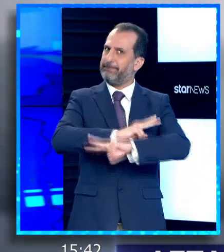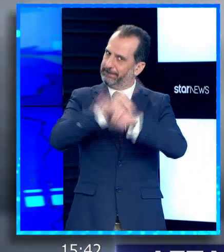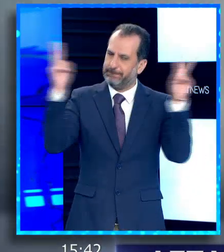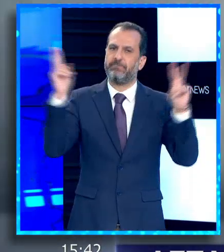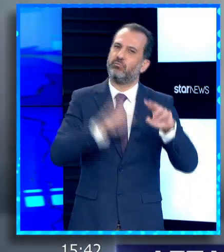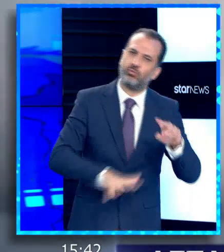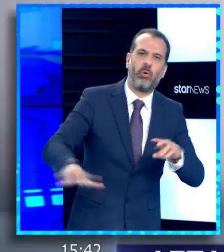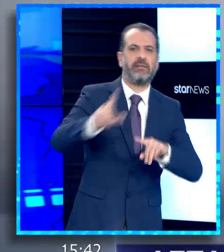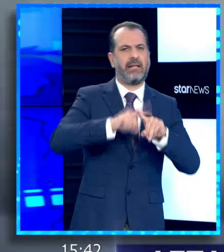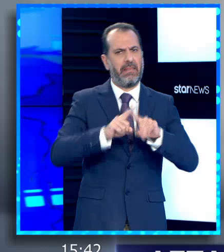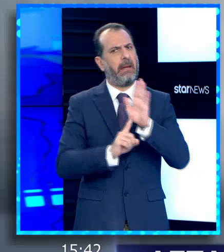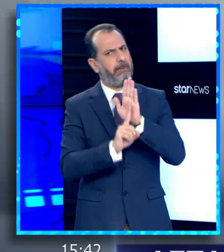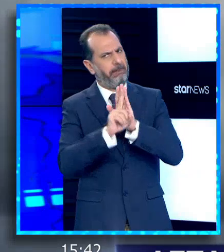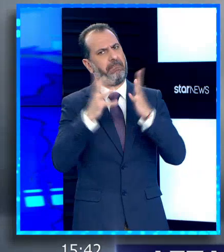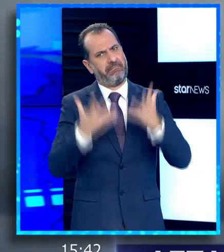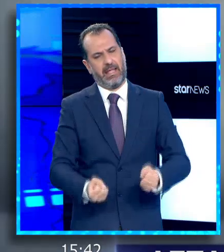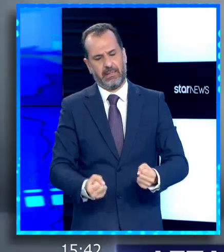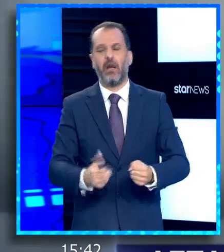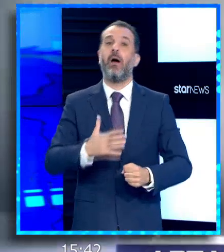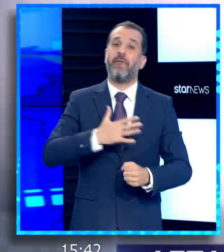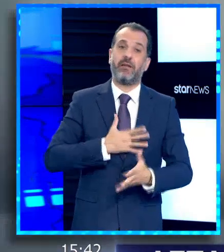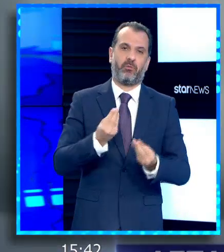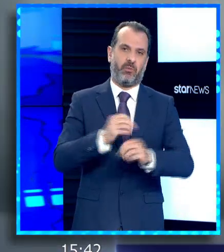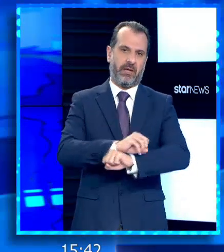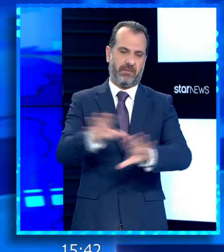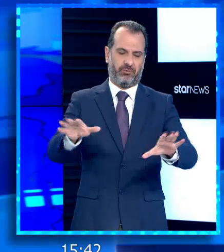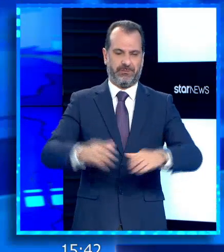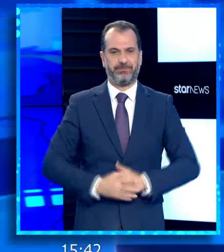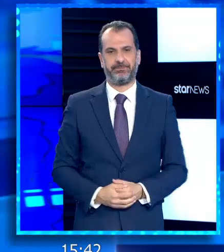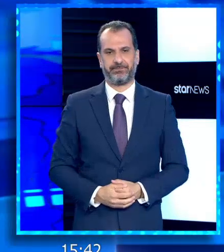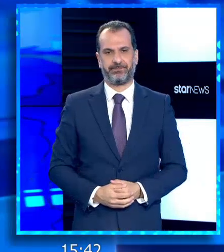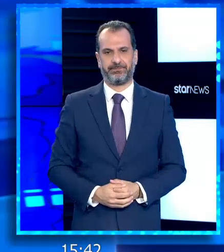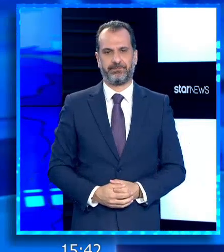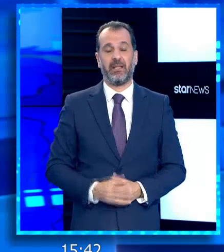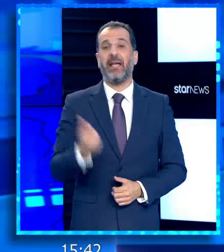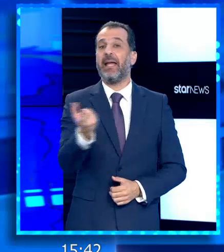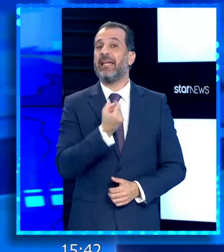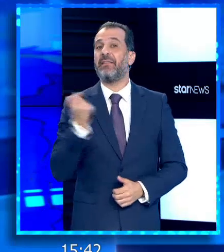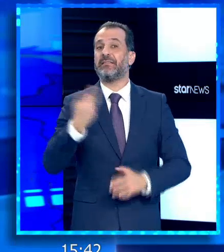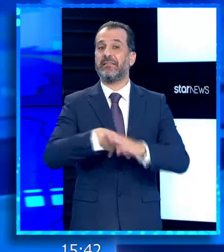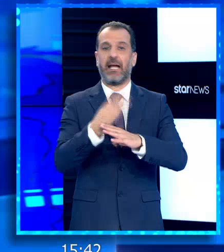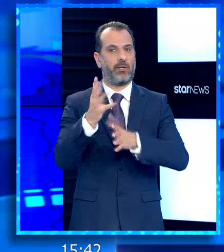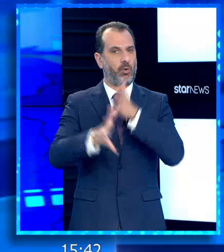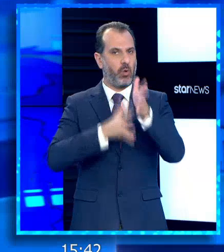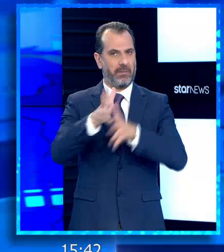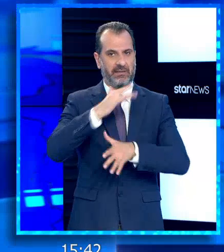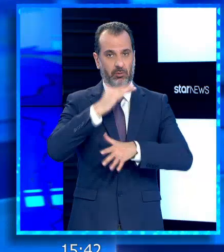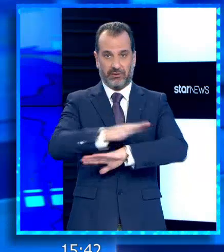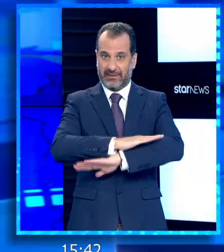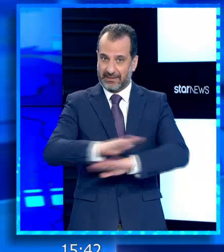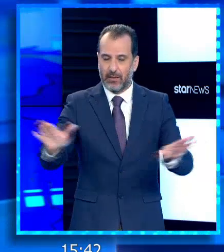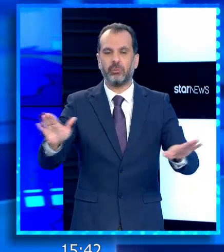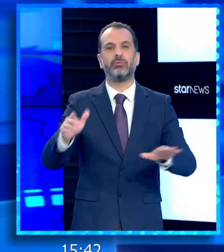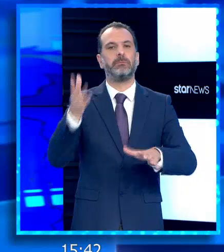σε όλη τη χώρα και να ανεβαίνει η θερμοκρασία, Ράνια. Θοδωρή, σε ευχαριστώ πολύ. Και εδώ τελείωσε και το απογευματινό δελτίο ειδήσεων του